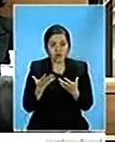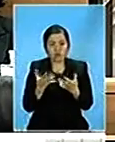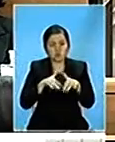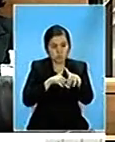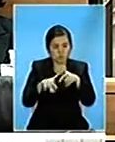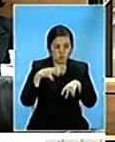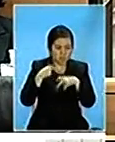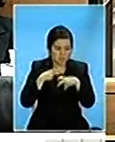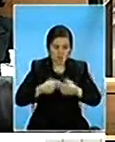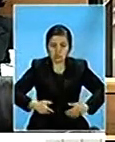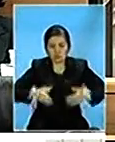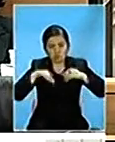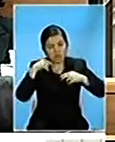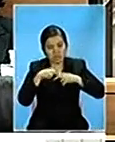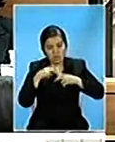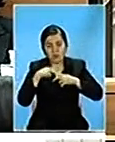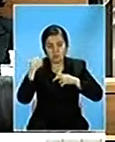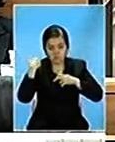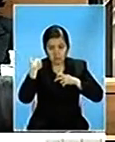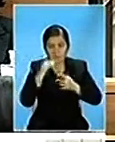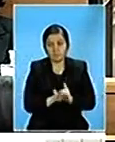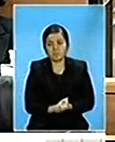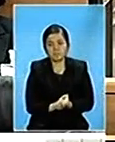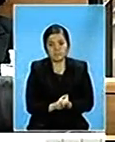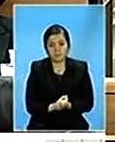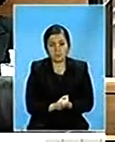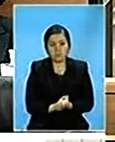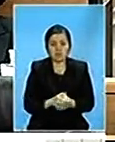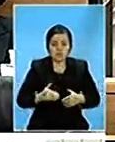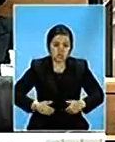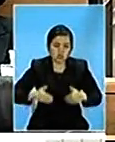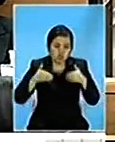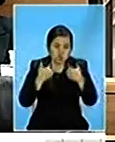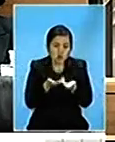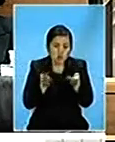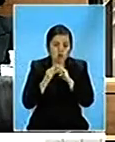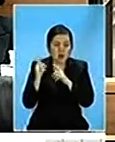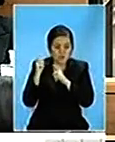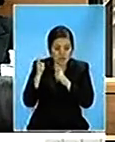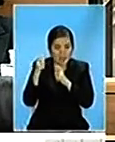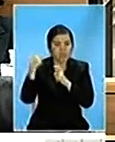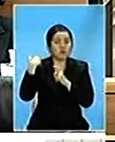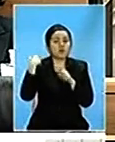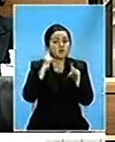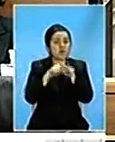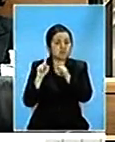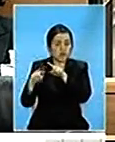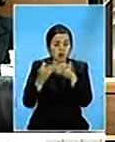ก็อาจจะเป็นสิ่งที่ไม่ได้รับความปลอดภัยในชีวิตและทรัพย์สินเพราะฉะนั้นหลายๆครอบ